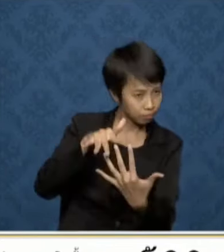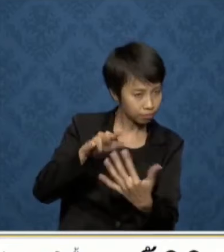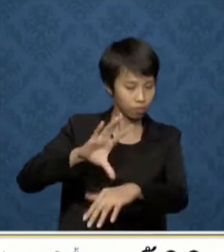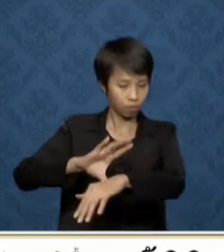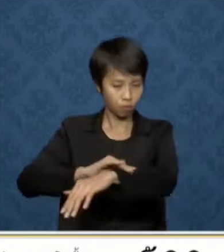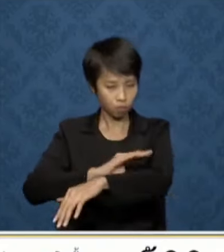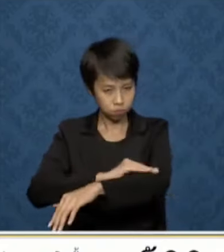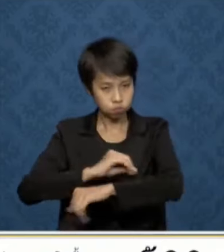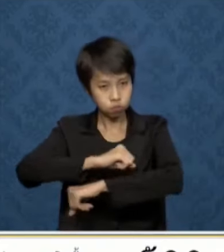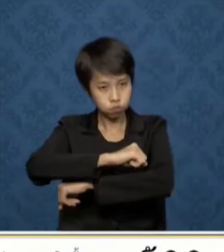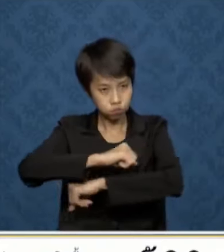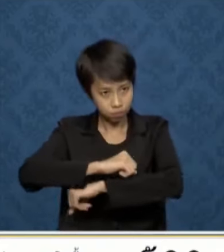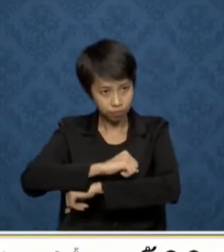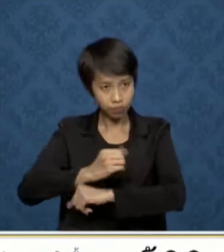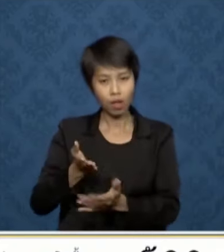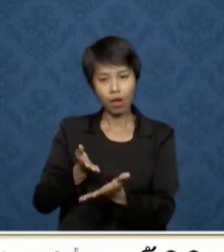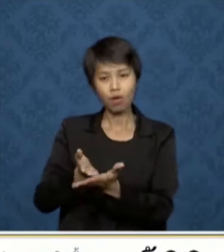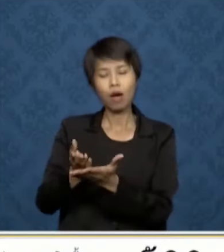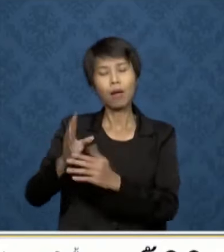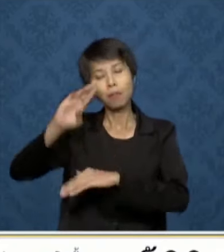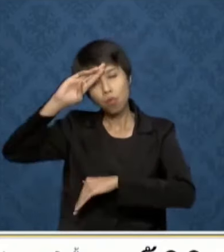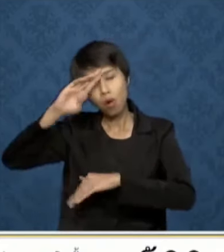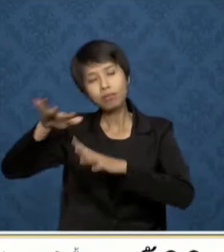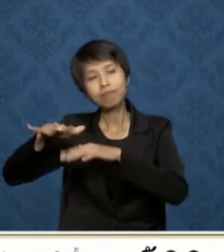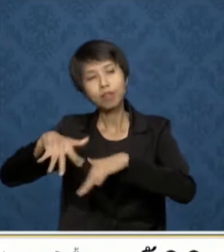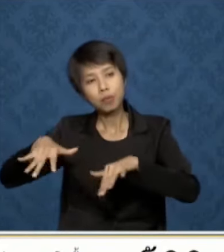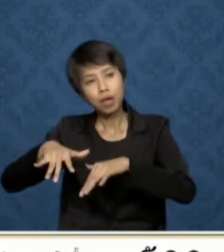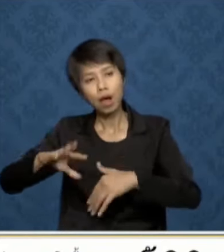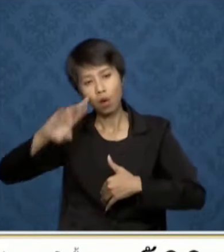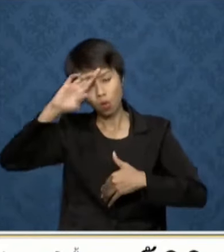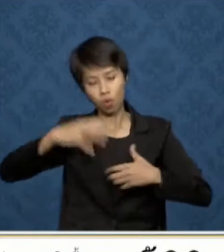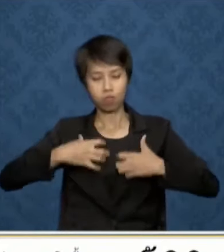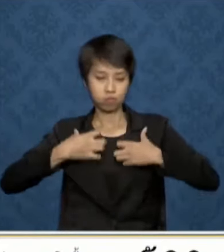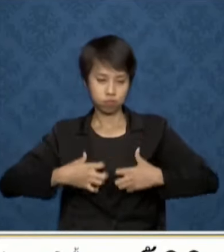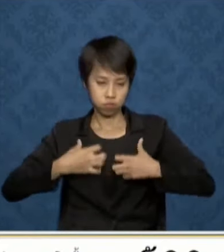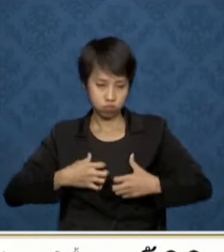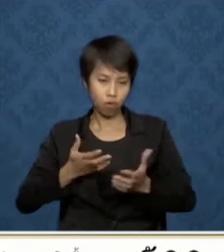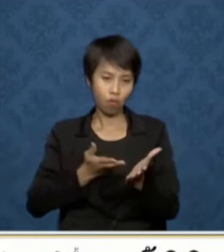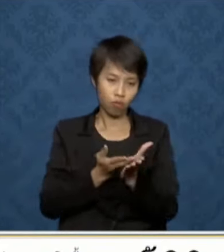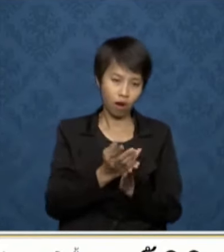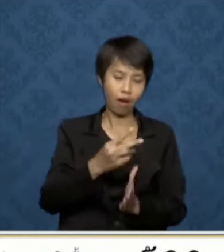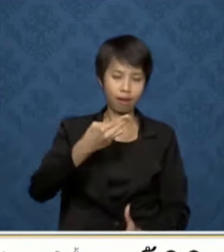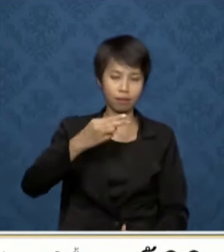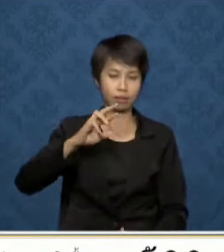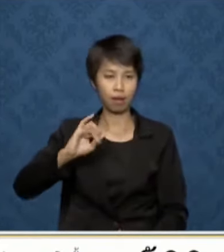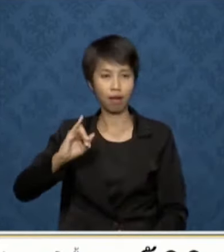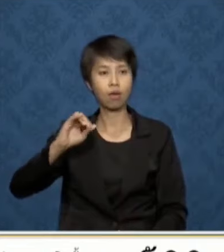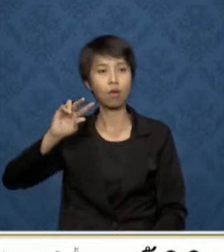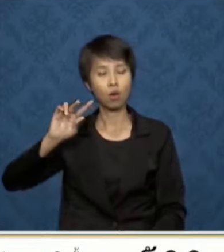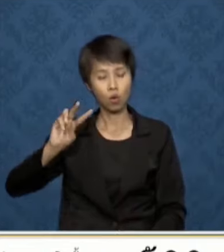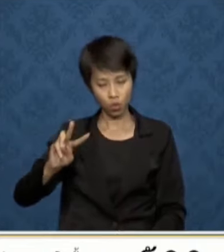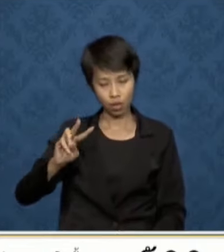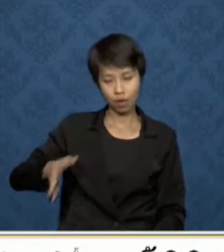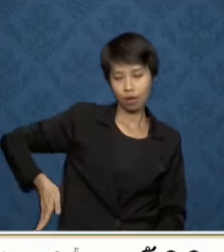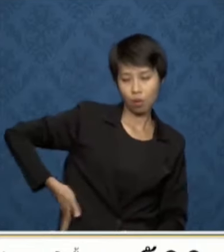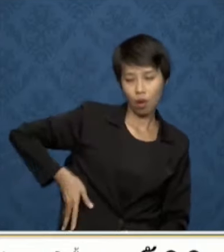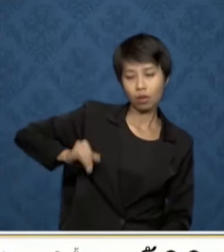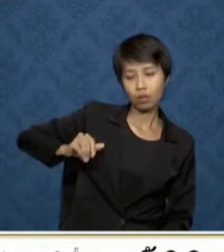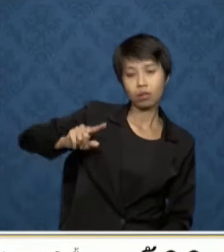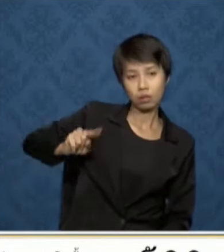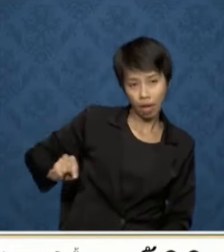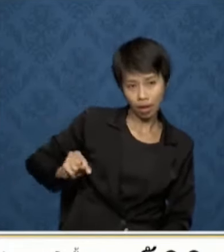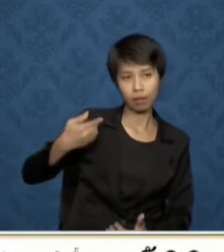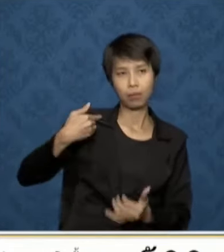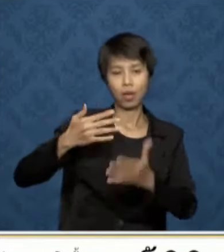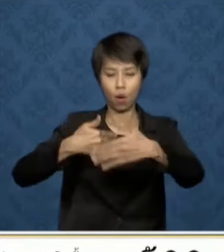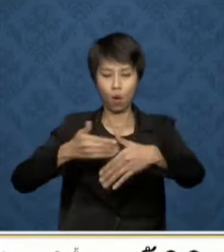บรมบัดผอผป่วยอายุรกรรมพาแนกวัโรกพาแก HIVมีเครองฟอกไตด้วยการฟอกเลือดเซย์ทัไปครัม